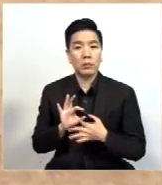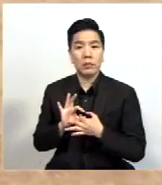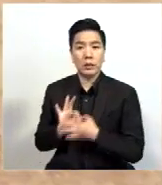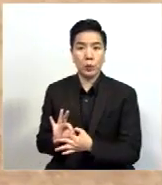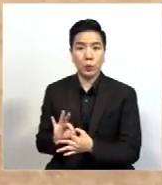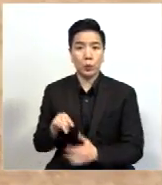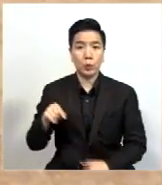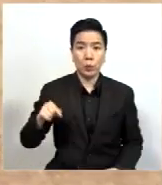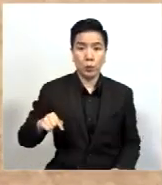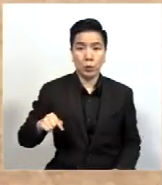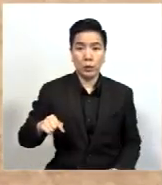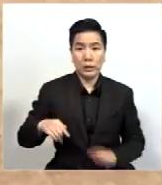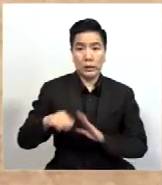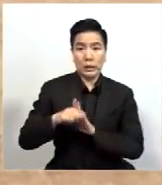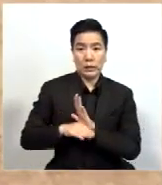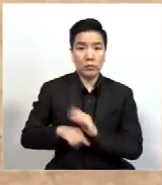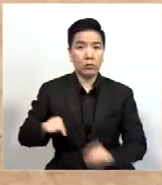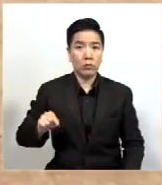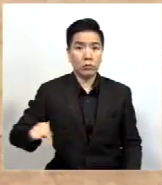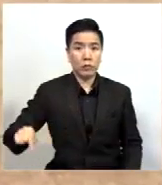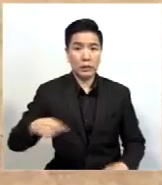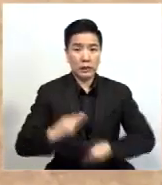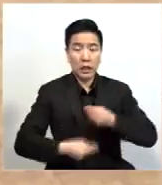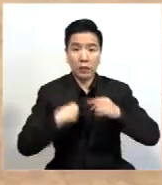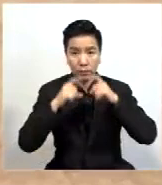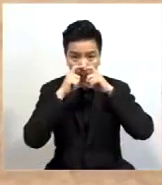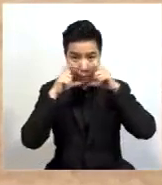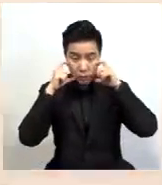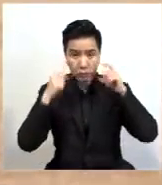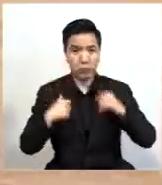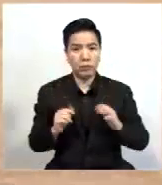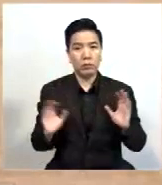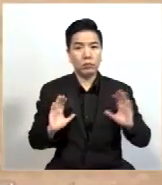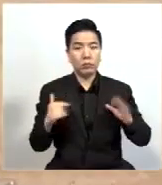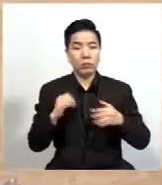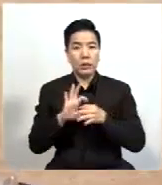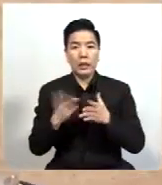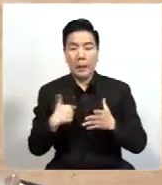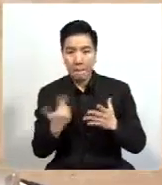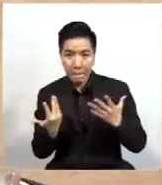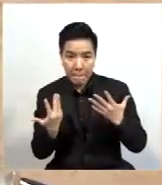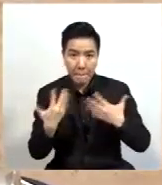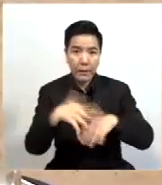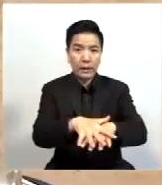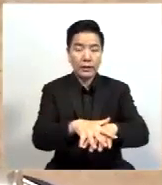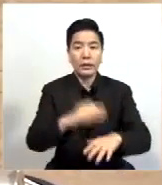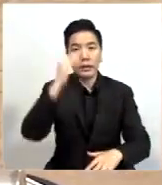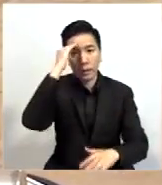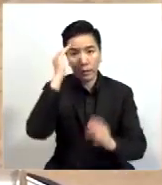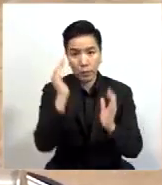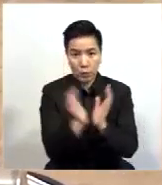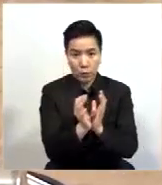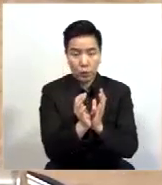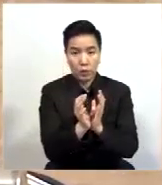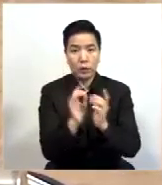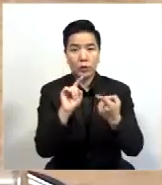กับกระบวนการใดๆในการขายหน้ากากนะครับซึ่งผมได้ประสานทางสถานีตำรวจภูธ